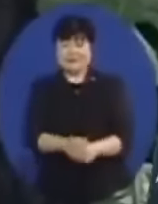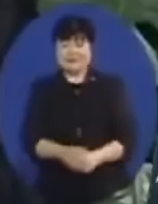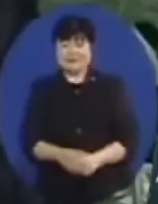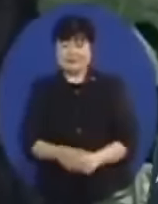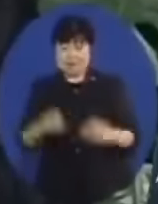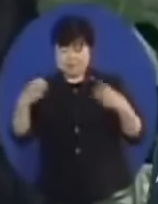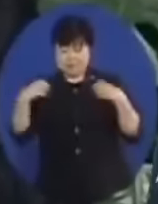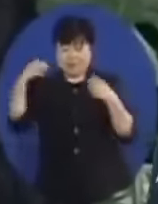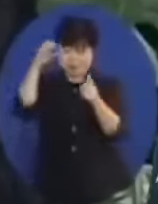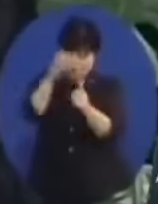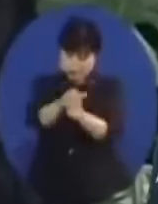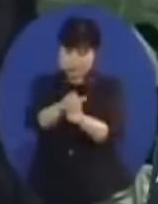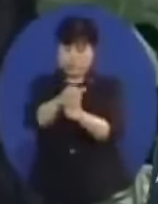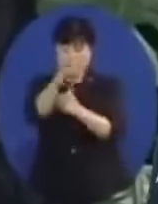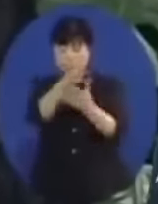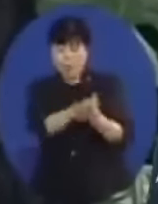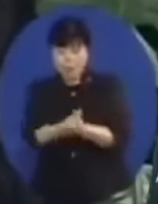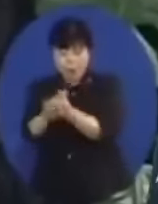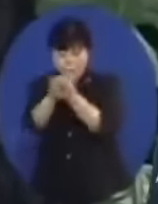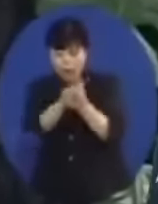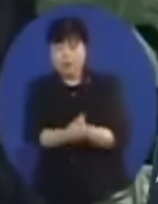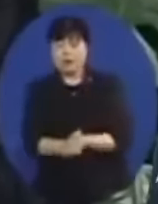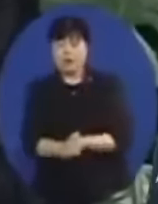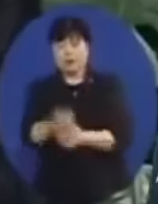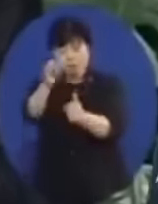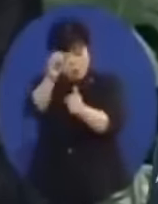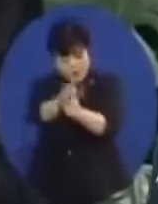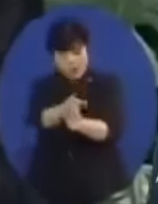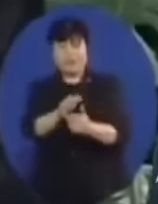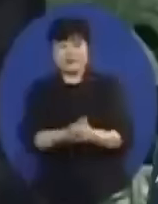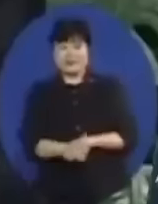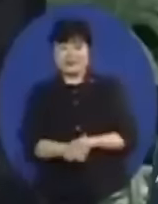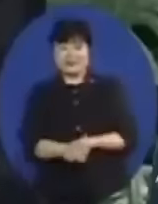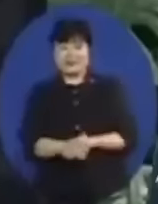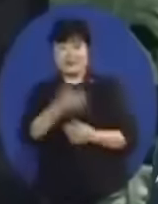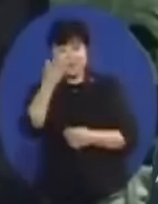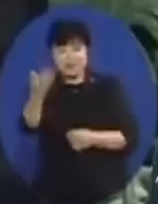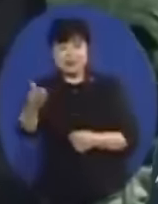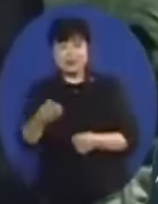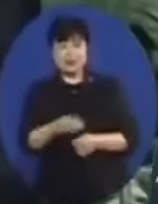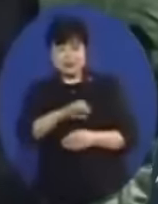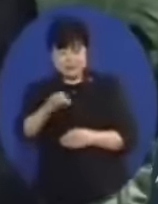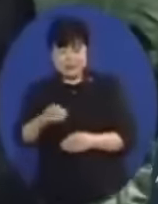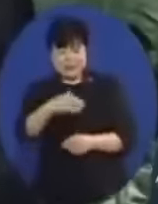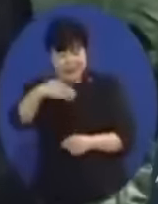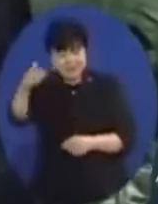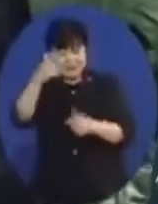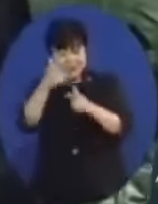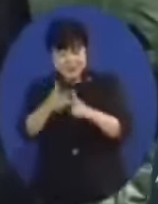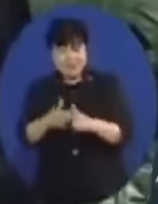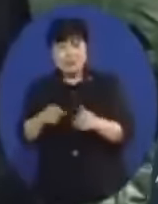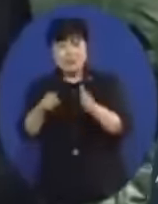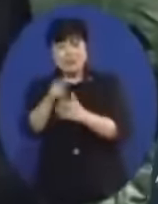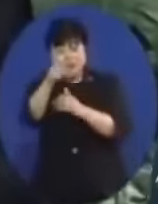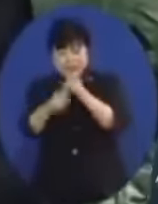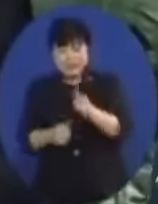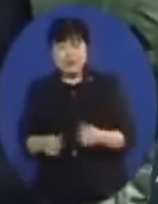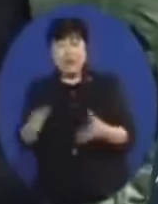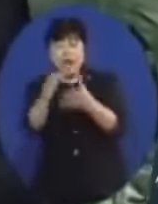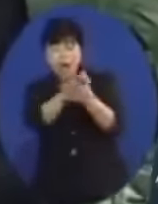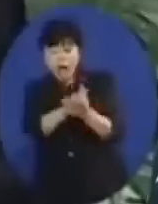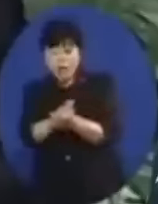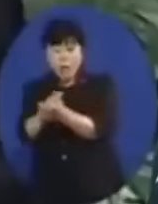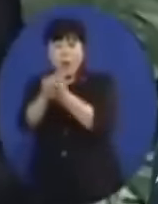직책을 주셨습니다. 화목케 하는 직책을 주셨습니다. 여러분은 이웃에 나가서 예수를 믿고 하나님과